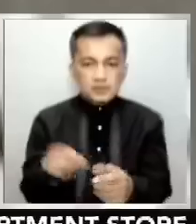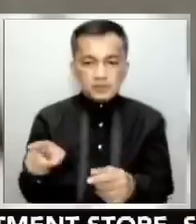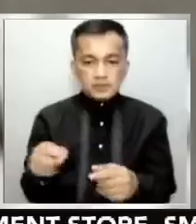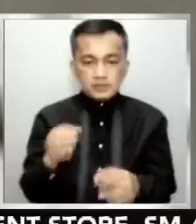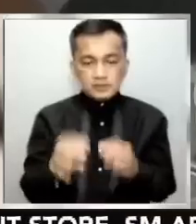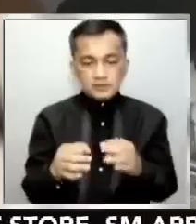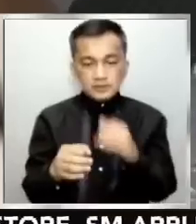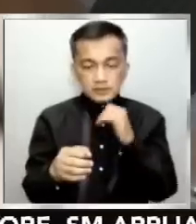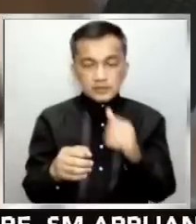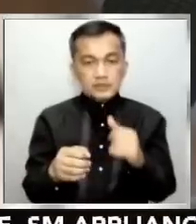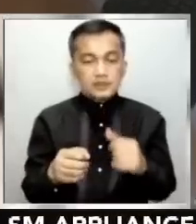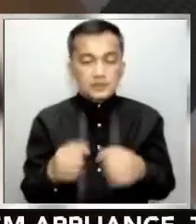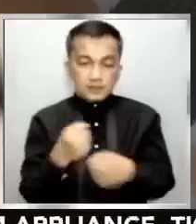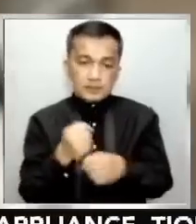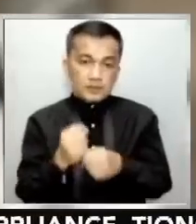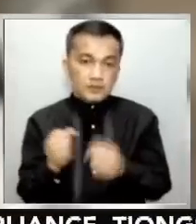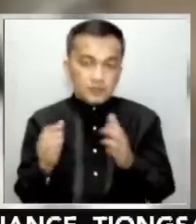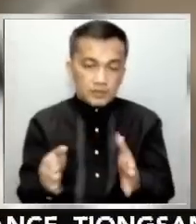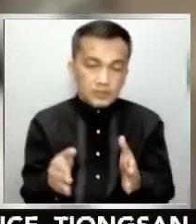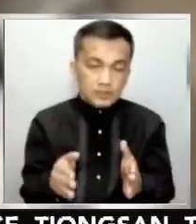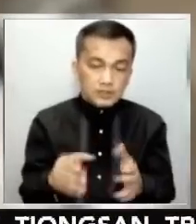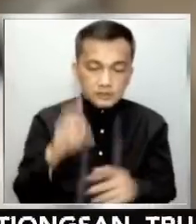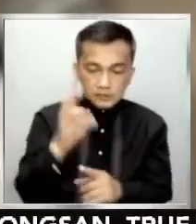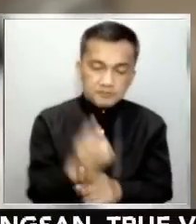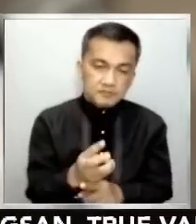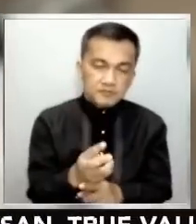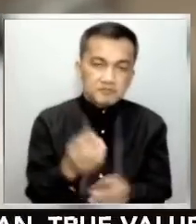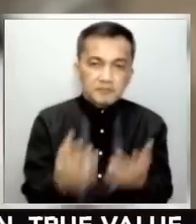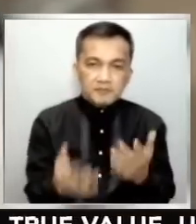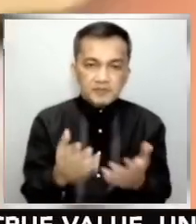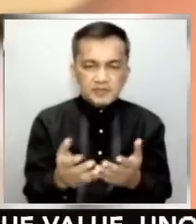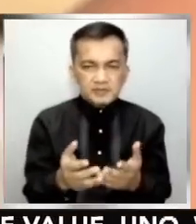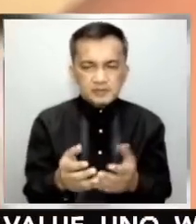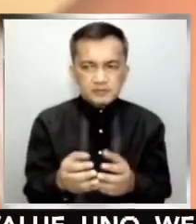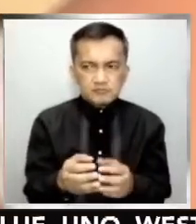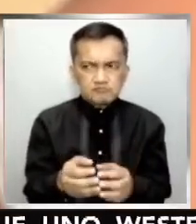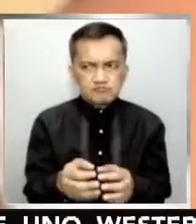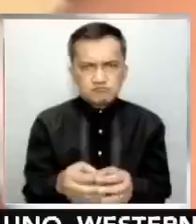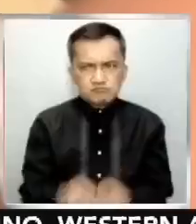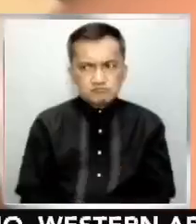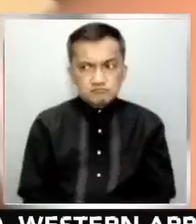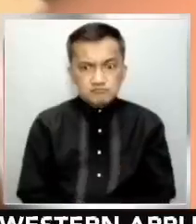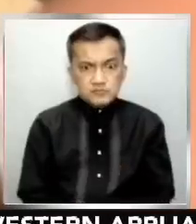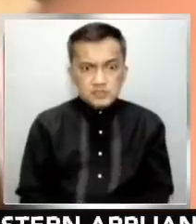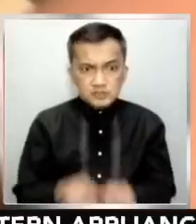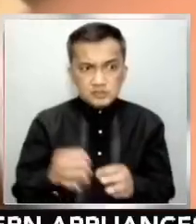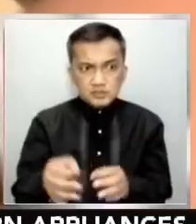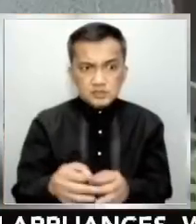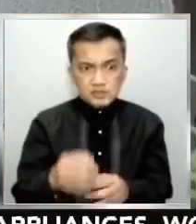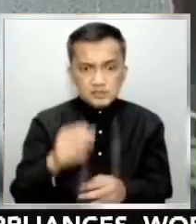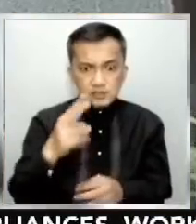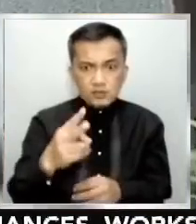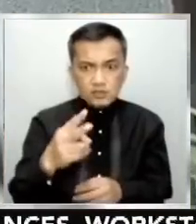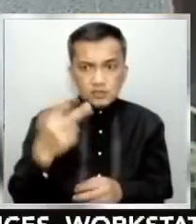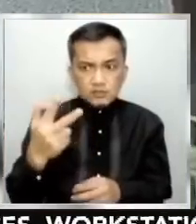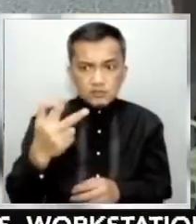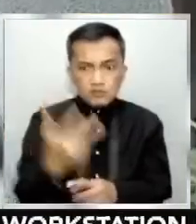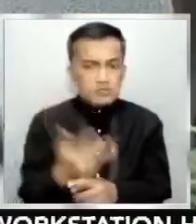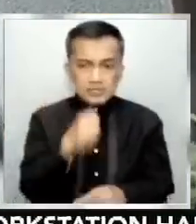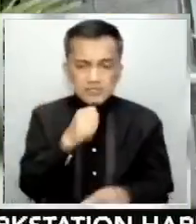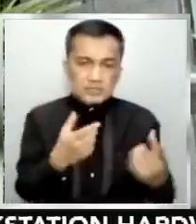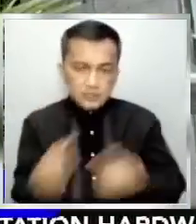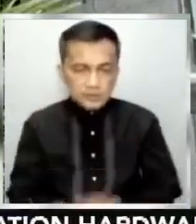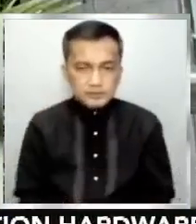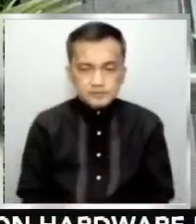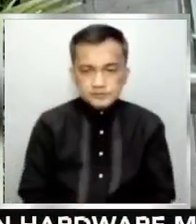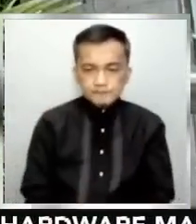ng paraan sa 6 na buwan, siguro pag-extend natin ng 2 o 3 buwan, hindi rin nila gagawin yun. Nice ding alamin ng